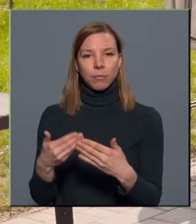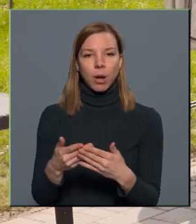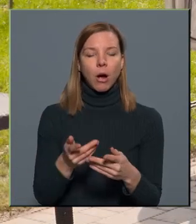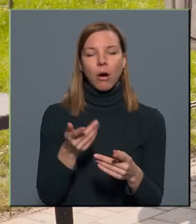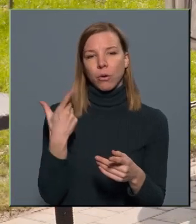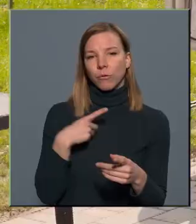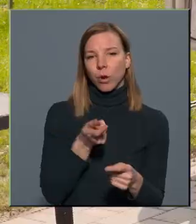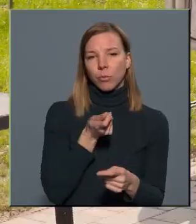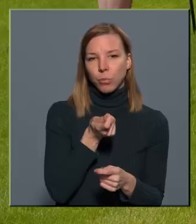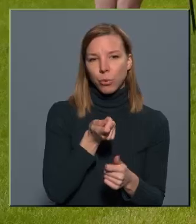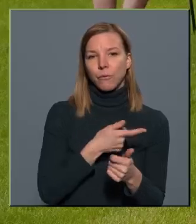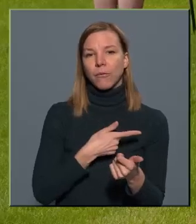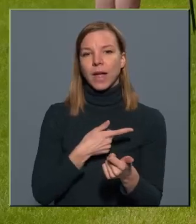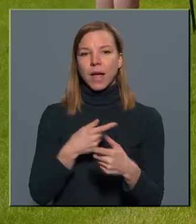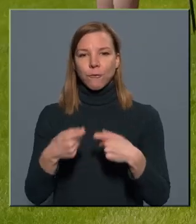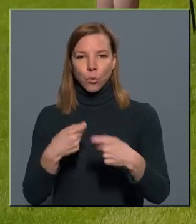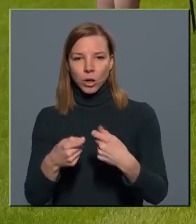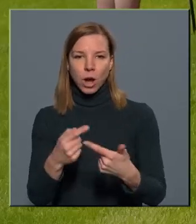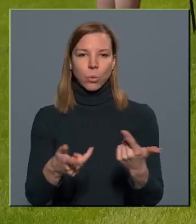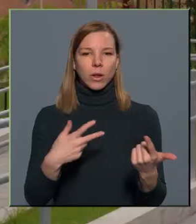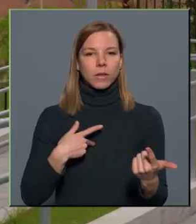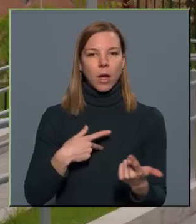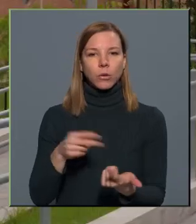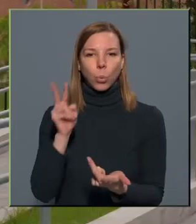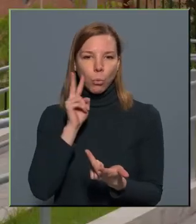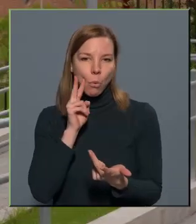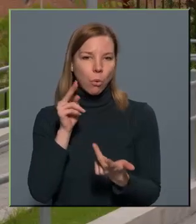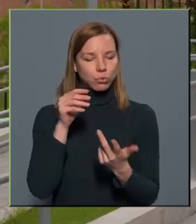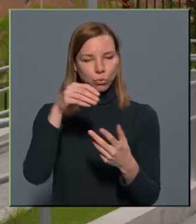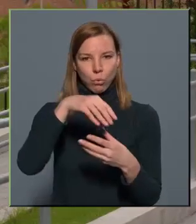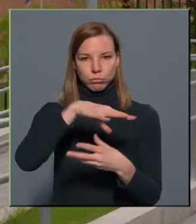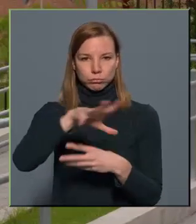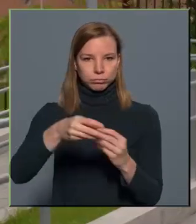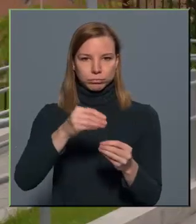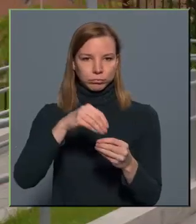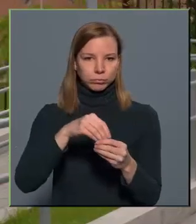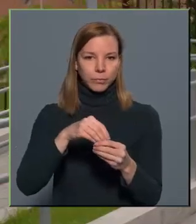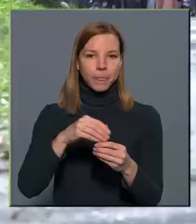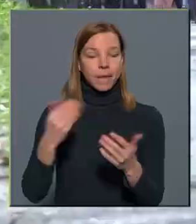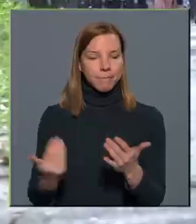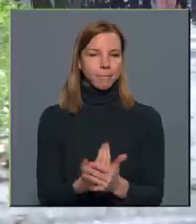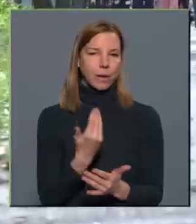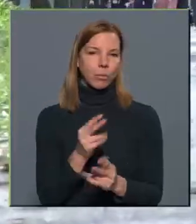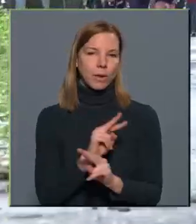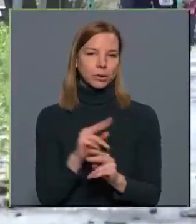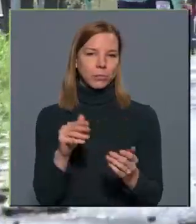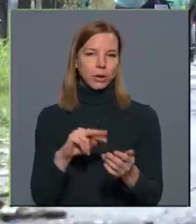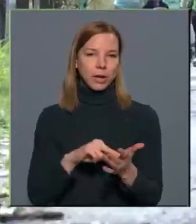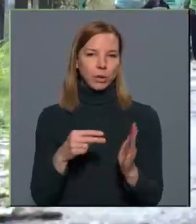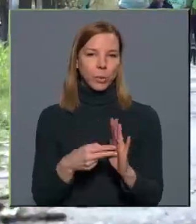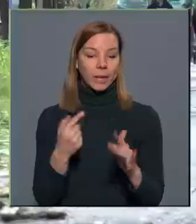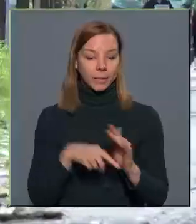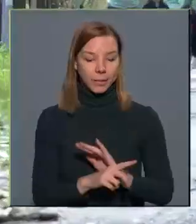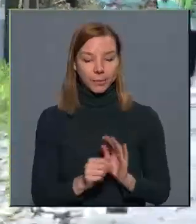foglalkoztatóhelységként, raktárként, a Sportligetből mosdóként is lehet majd használni, tehát ez is egy újabb megújulás itt a kerületünkben. Melyek